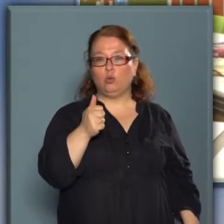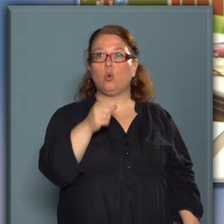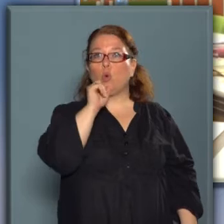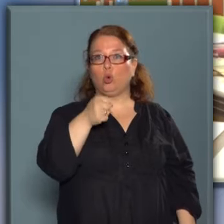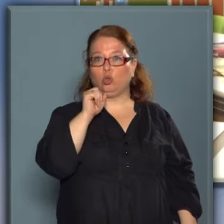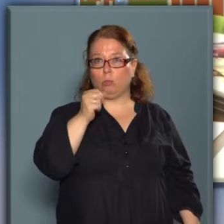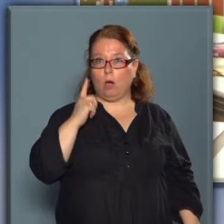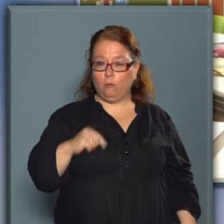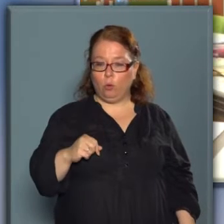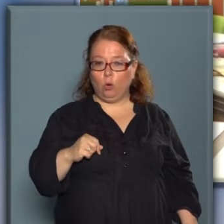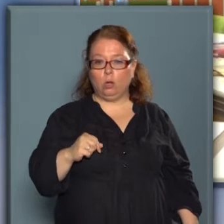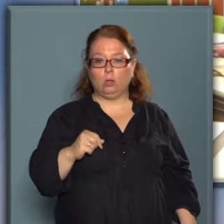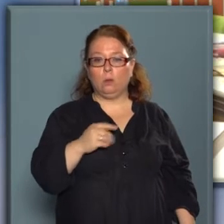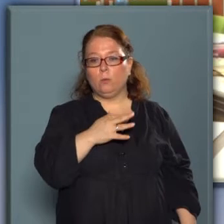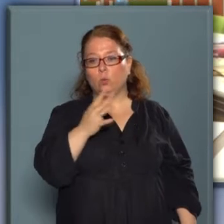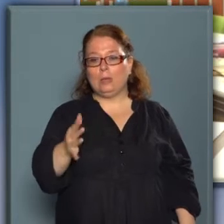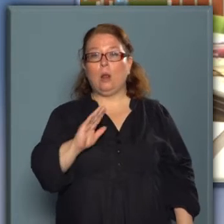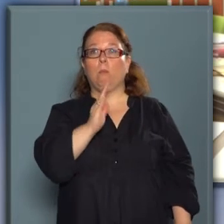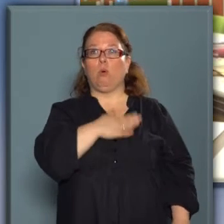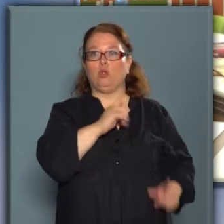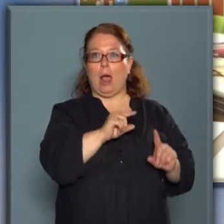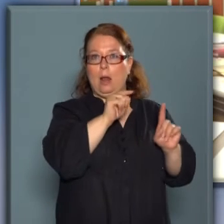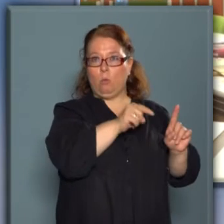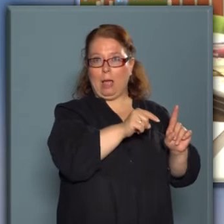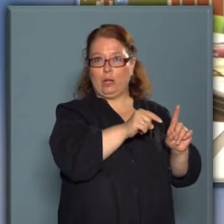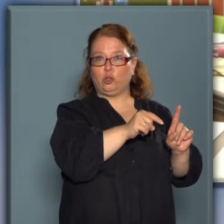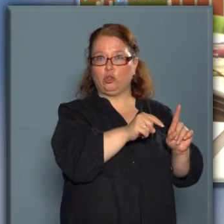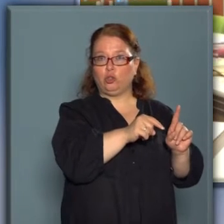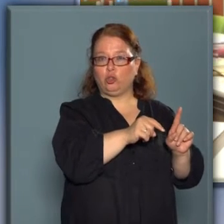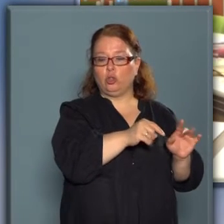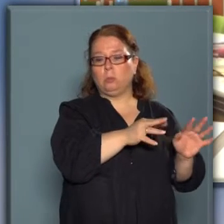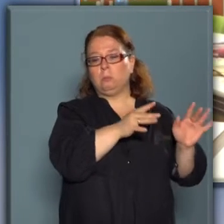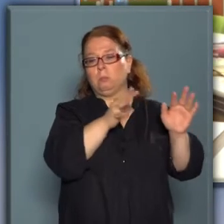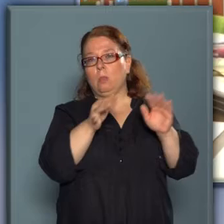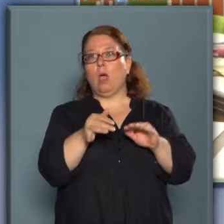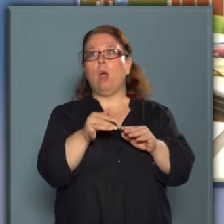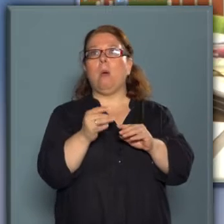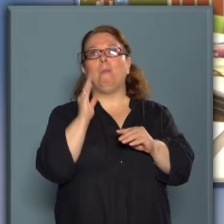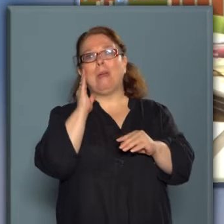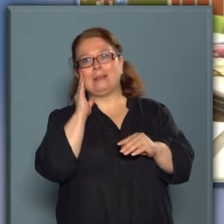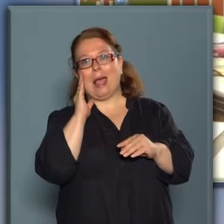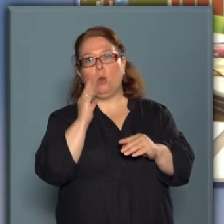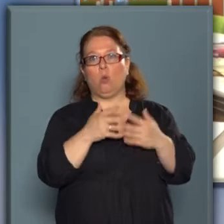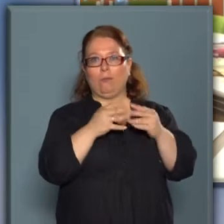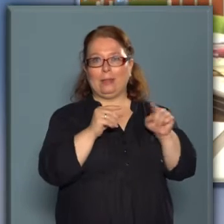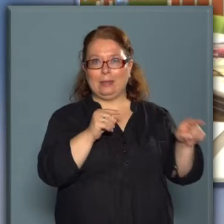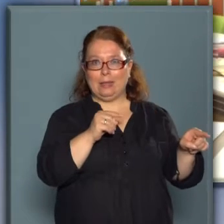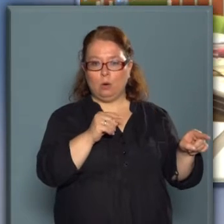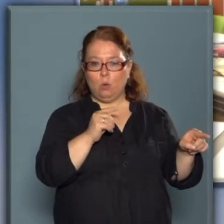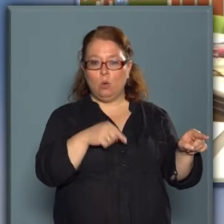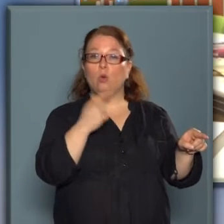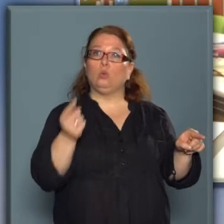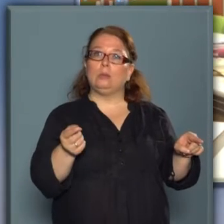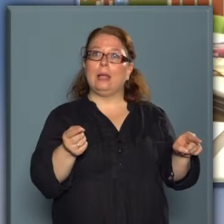Először kocsmaként működött, majd postaállomásként is. Utána beszálló vendéglőként is,